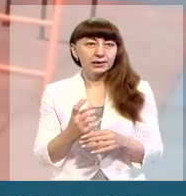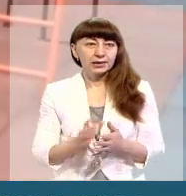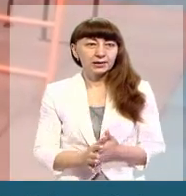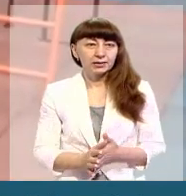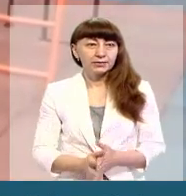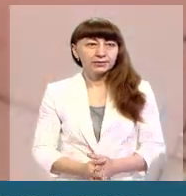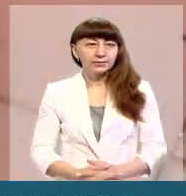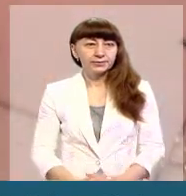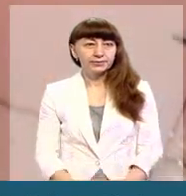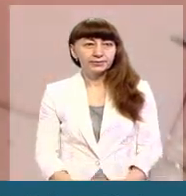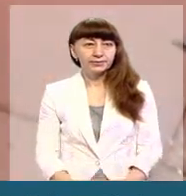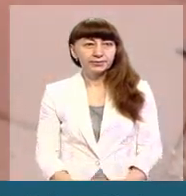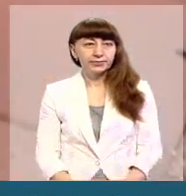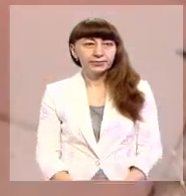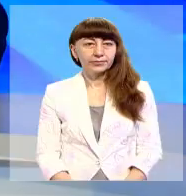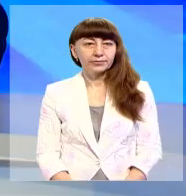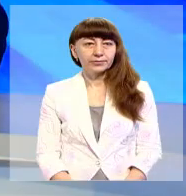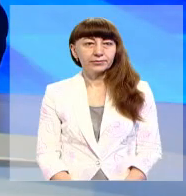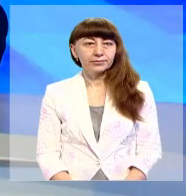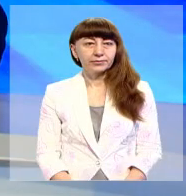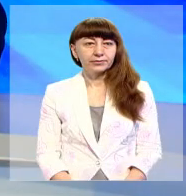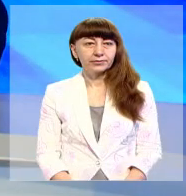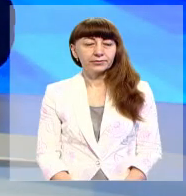Сұлтанов, Қостанай, телеарнасы.